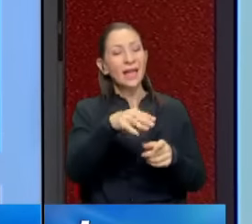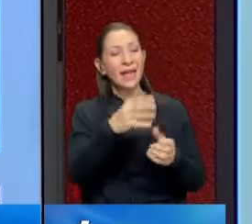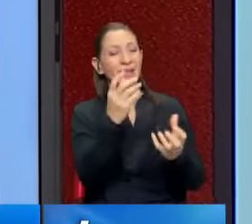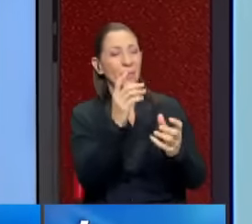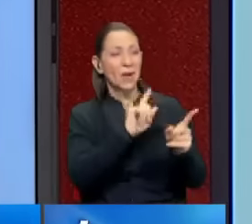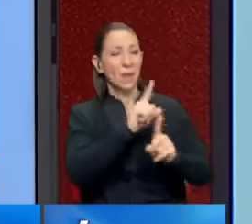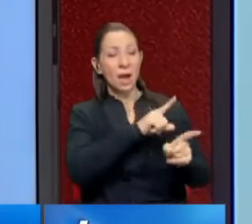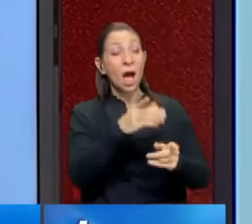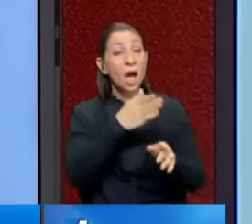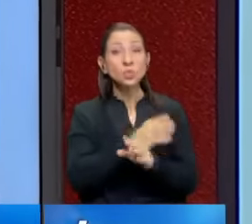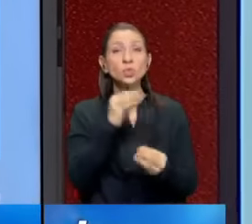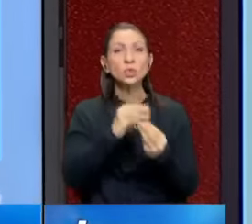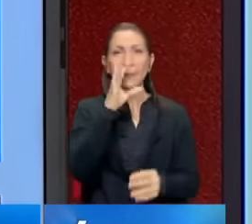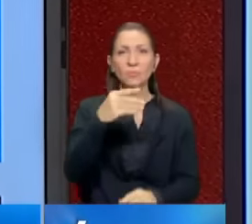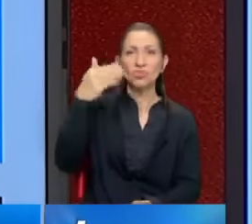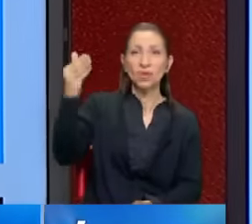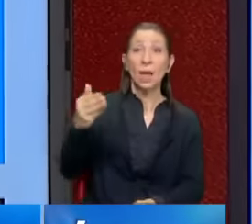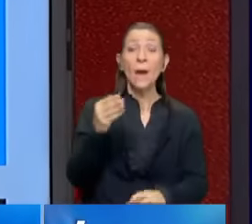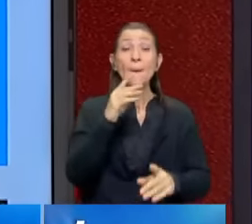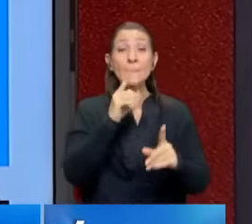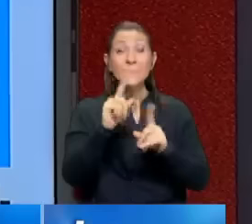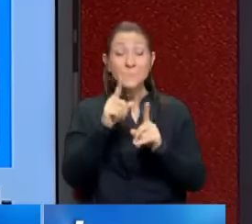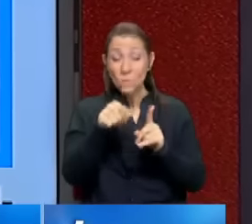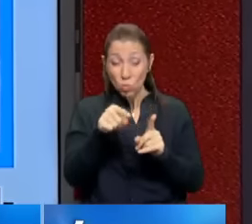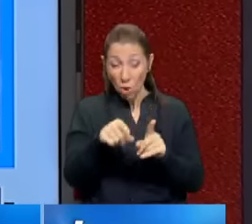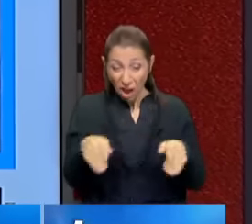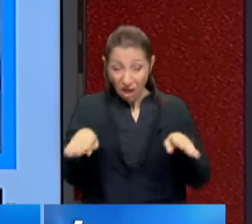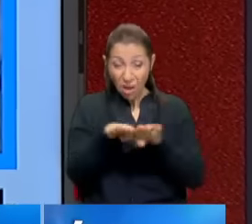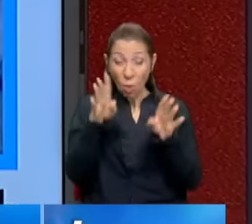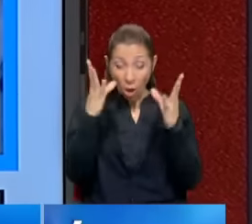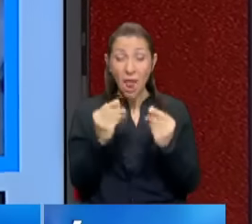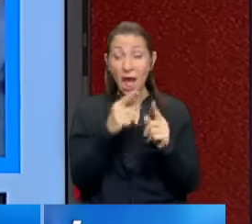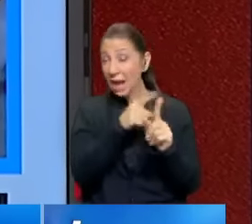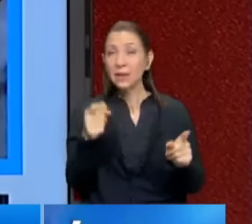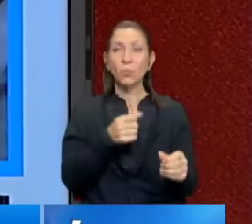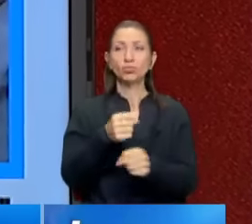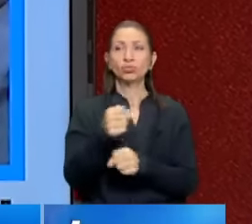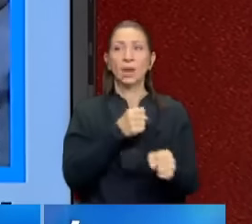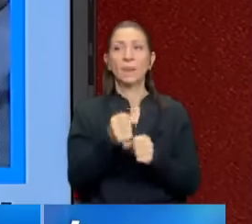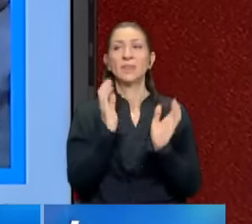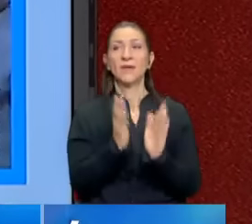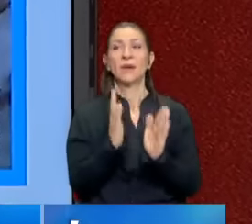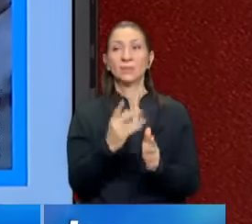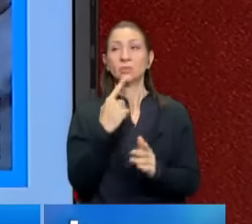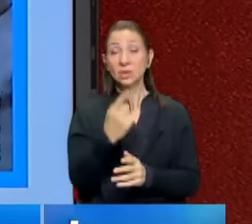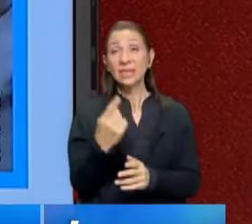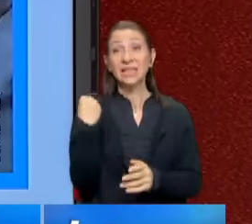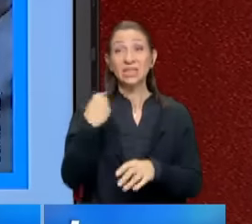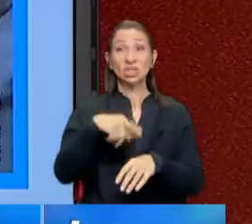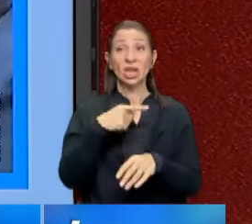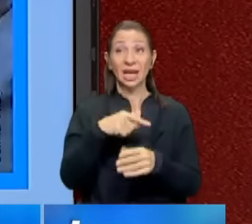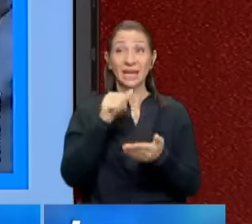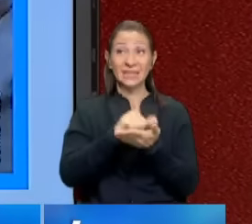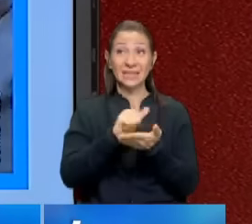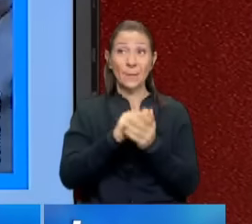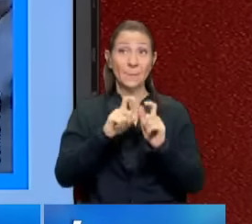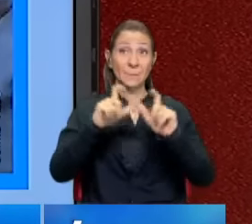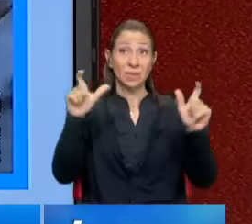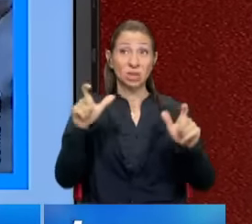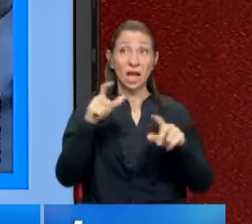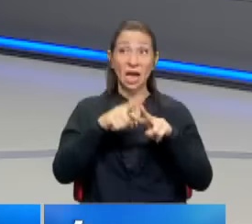asıl suçlular dışarıda. Adalet sağlanana kadar mücadelemi sürdüreceğim dedi diyor. Yeni Çağ Gazetesi'nin manşetinde